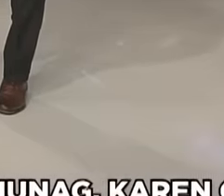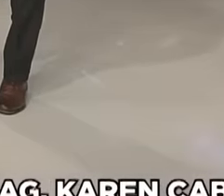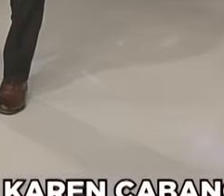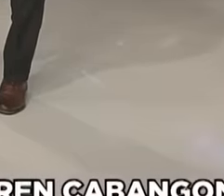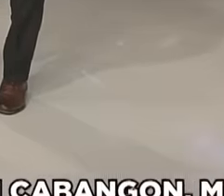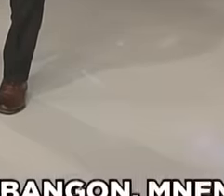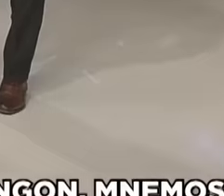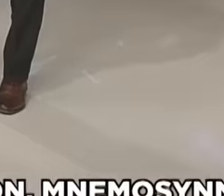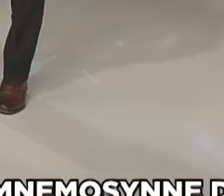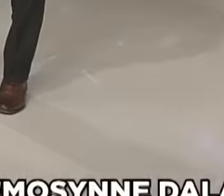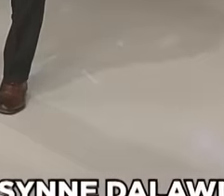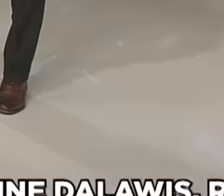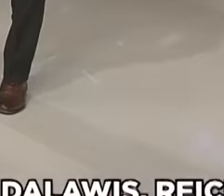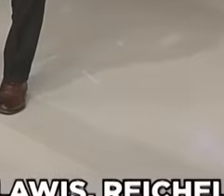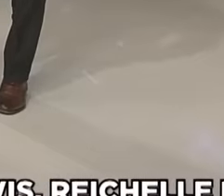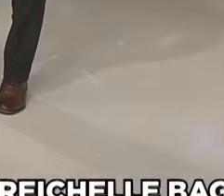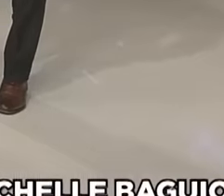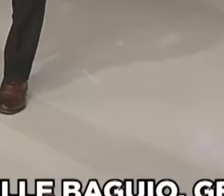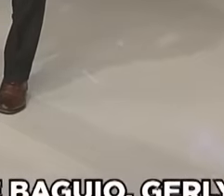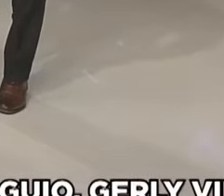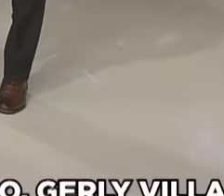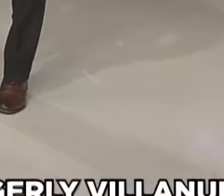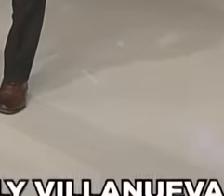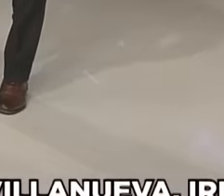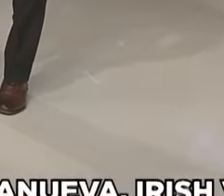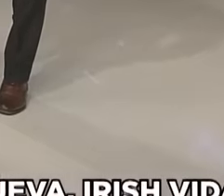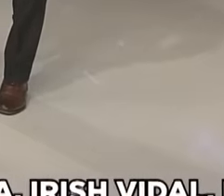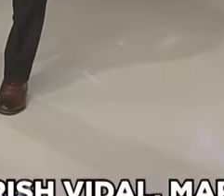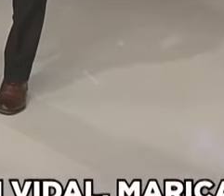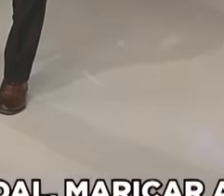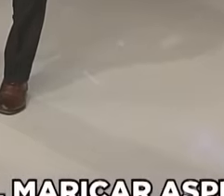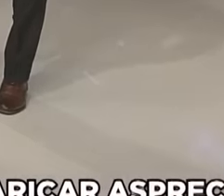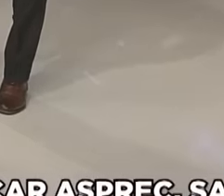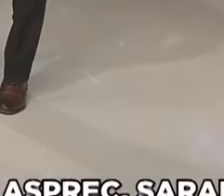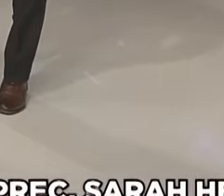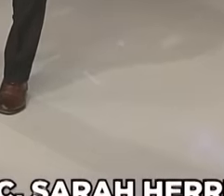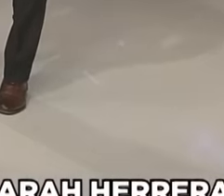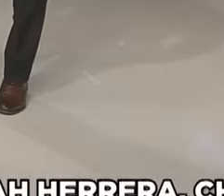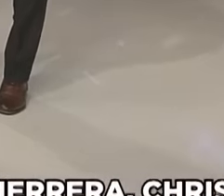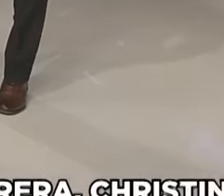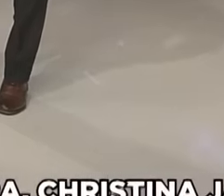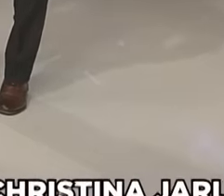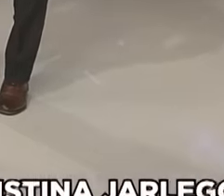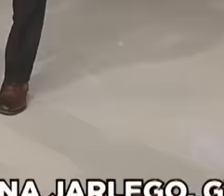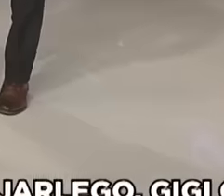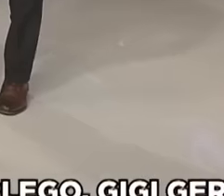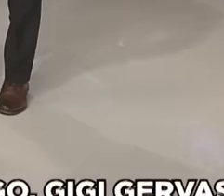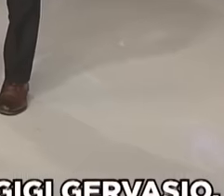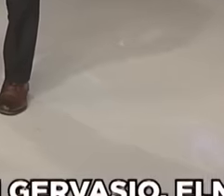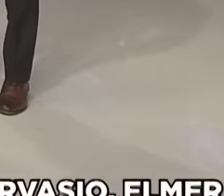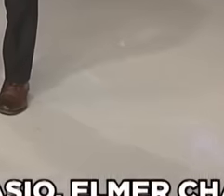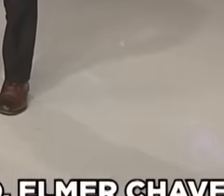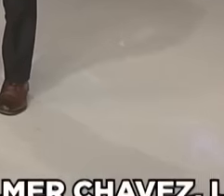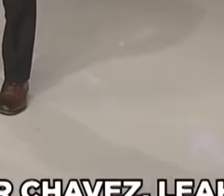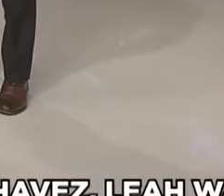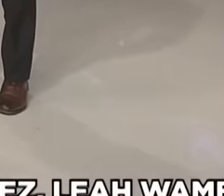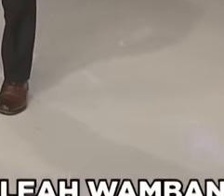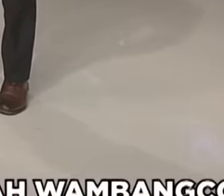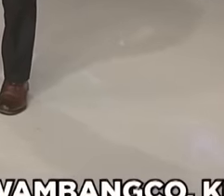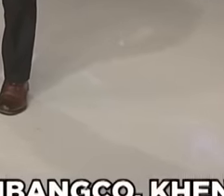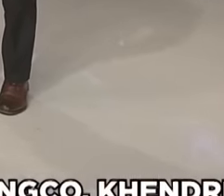kapabati. Ikaw naman. Happy birthday. Yeah. Oh, sweet. Oh, iba yung lambing.